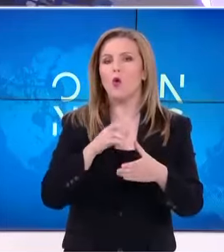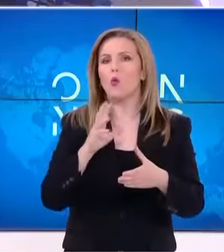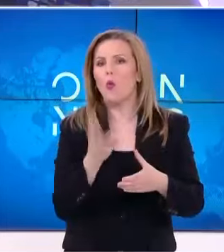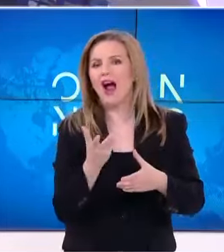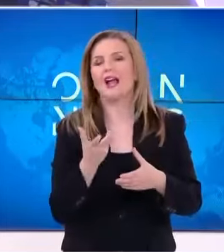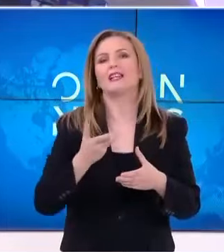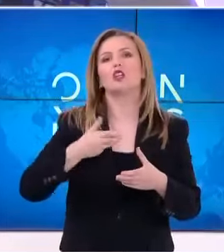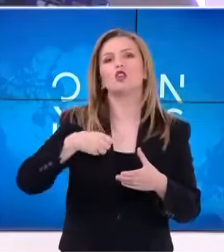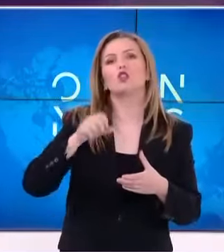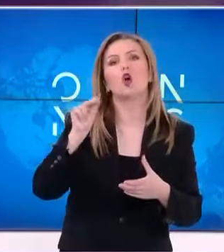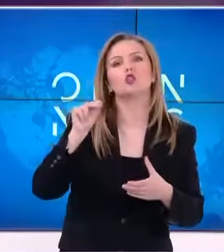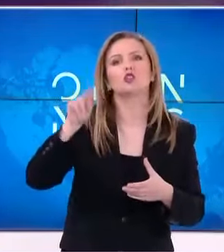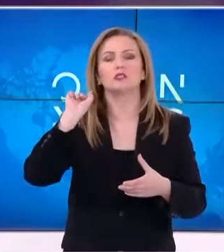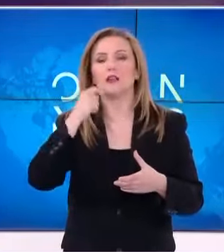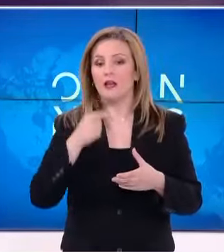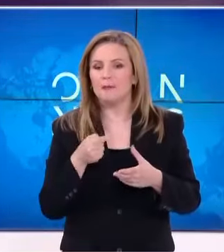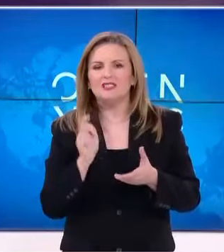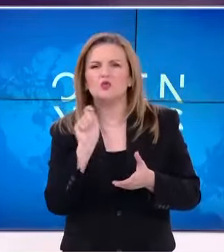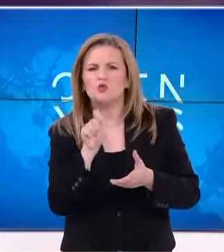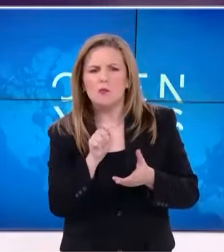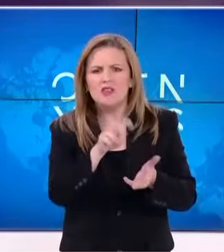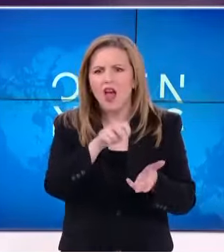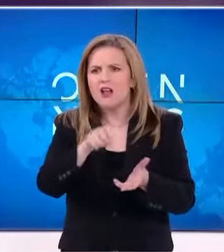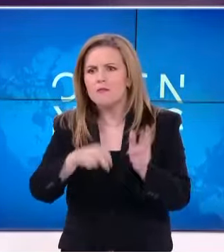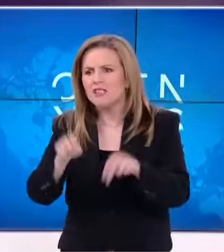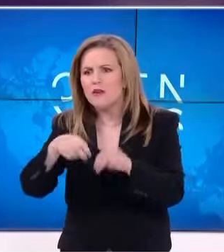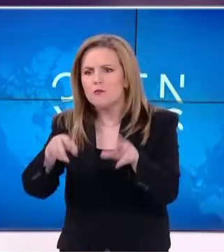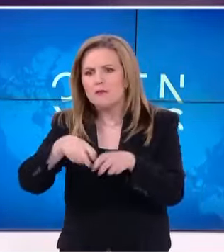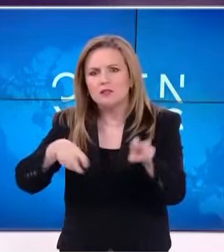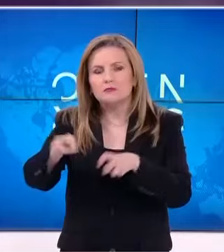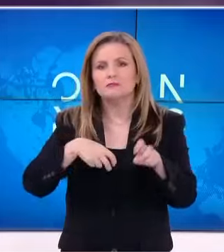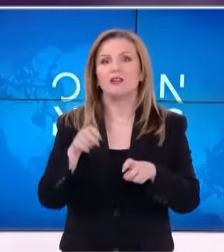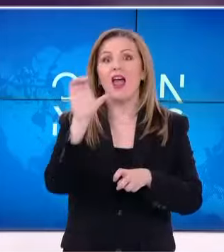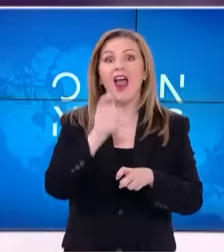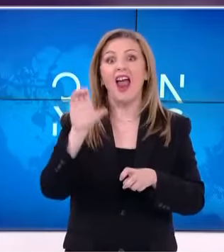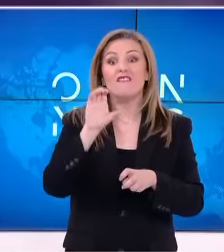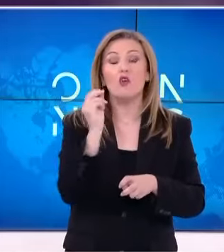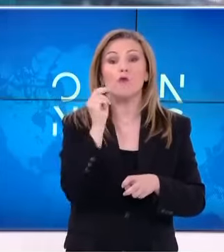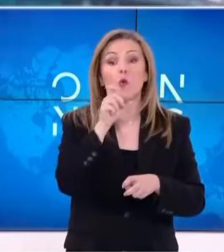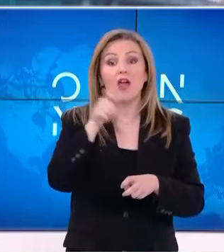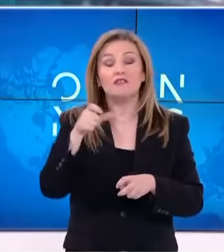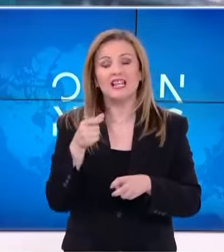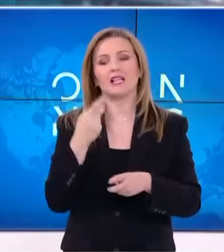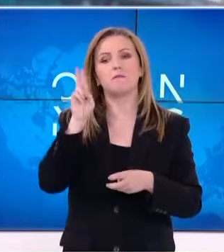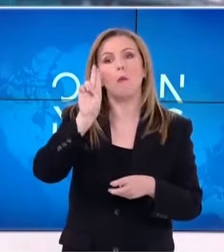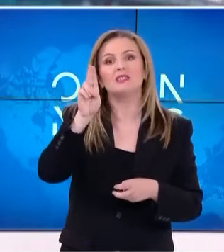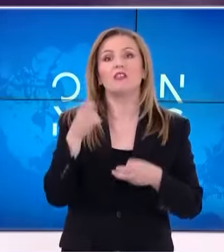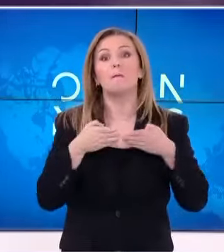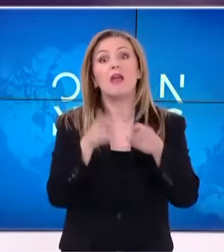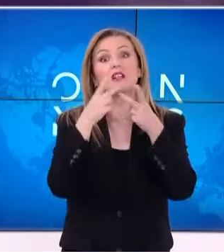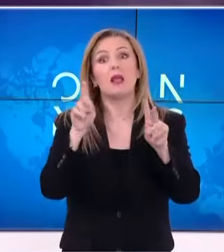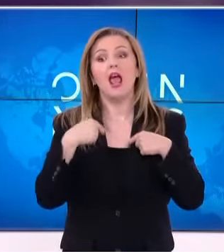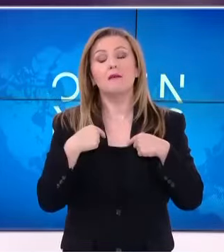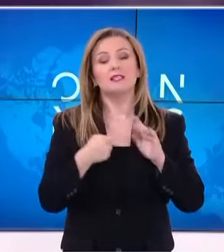θα μαζέψουμε τα σκουπίδια από την παραλία οι ευρωβουλευτές οι υποψήφιοι της πλεύσης ελευθερίας και θα δώσουμε το